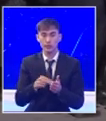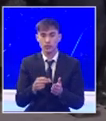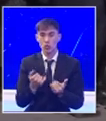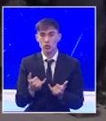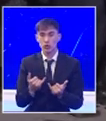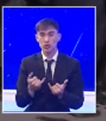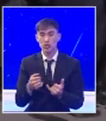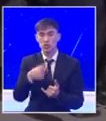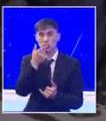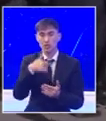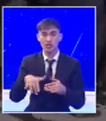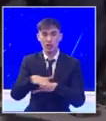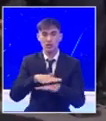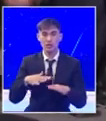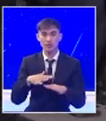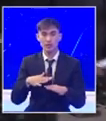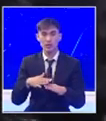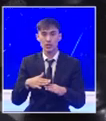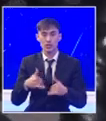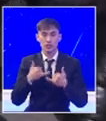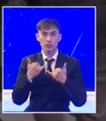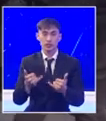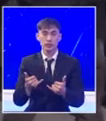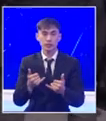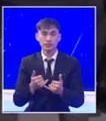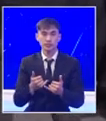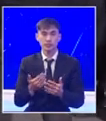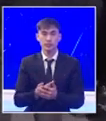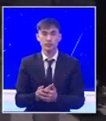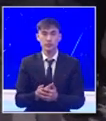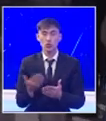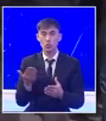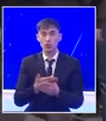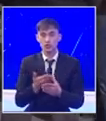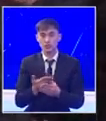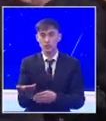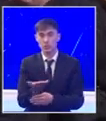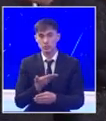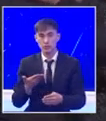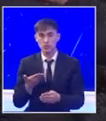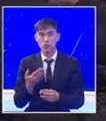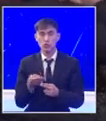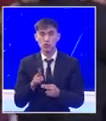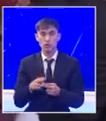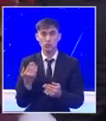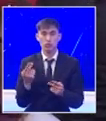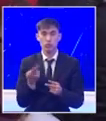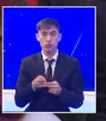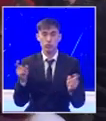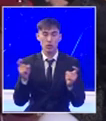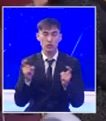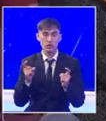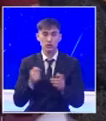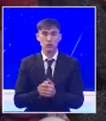Осы жердегі Жаркент халқына игілігіне біз көмектесіп жатырмыз. Сонымен қатар бұл супермаркетте